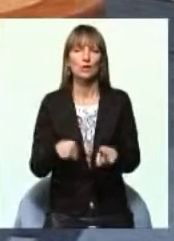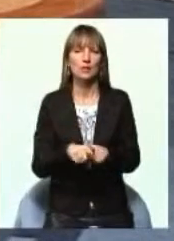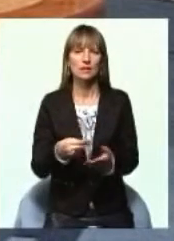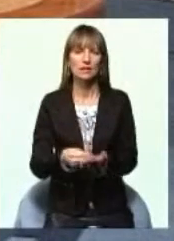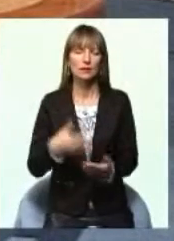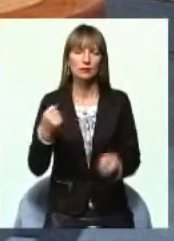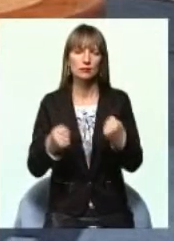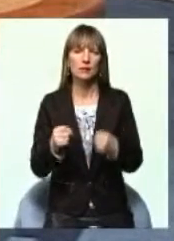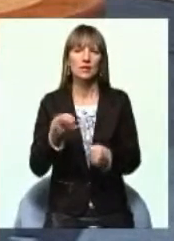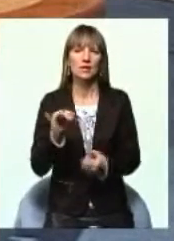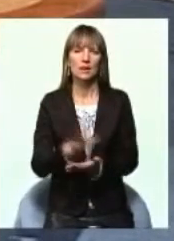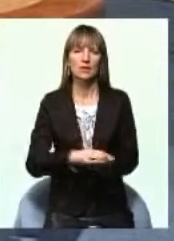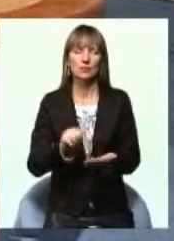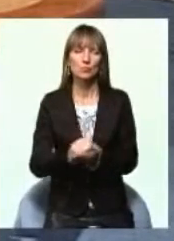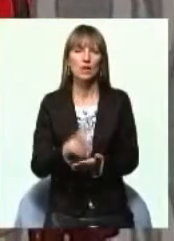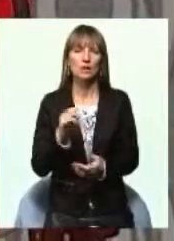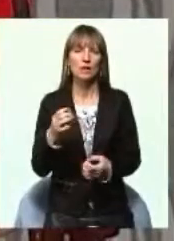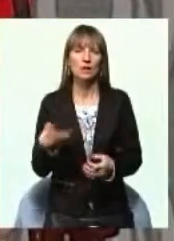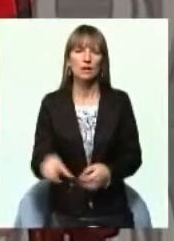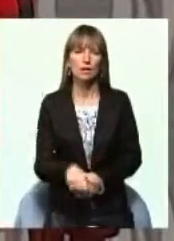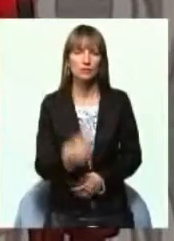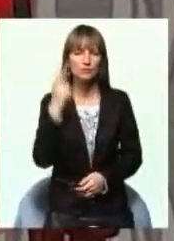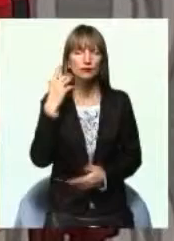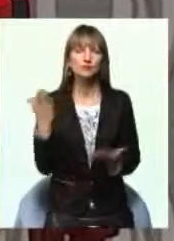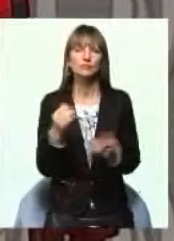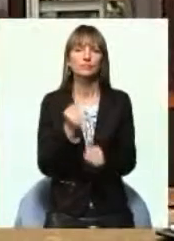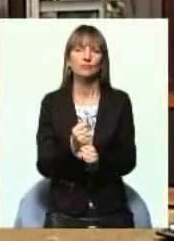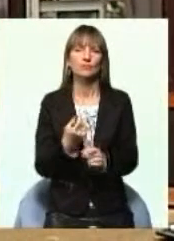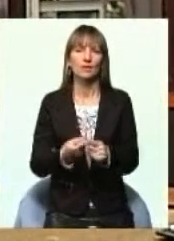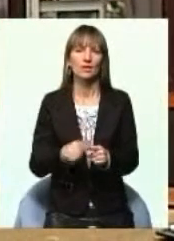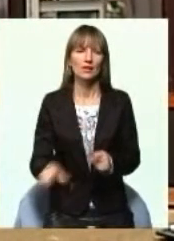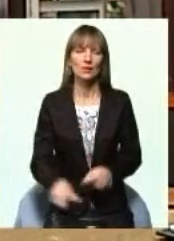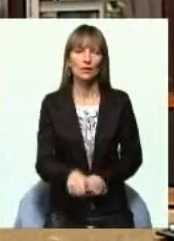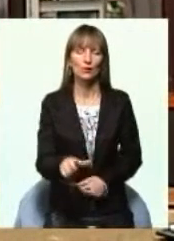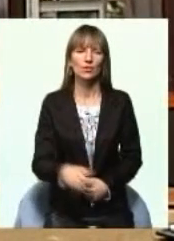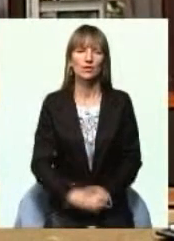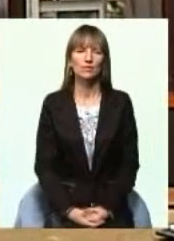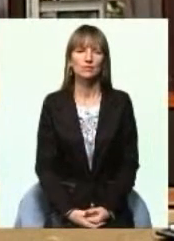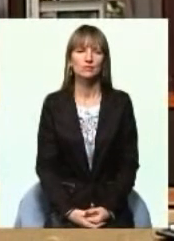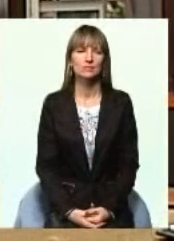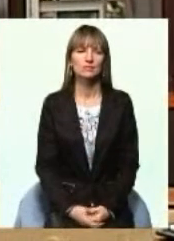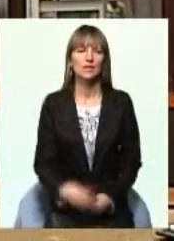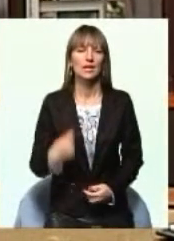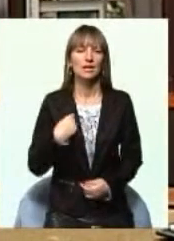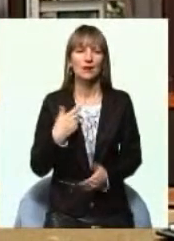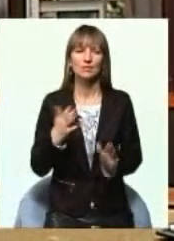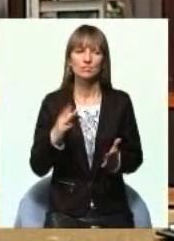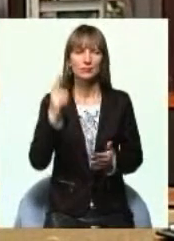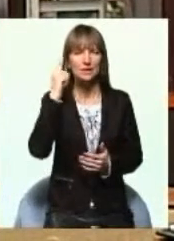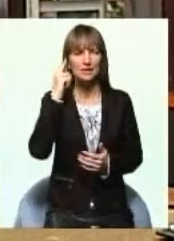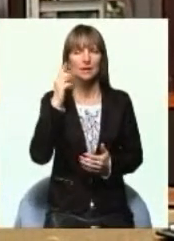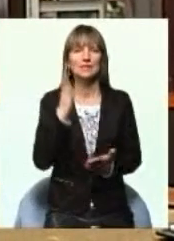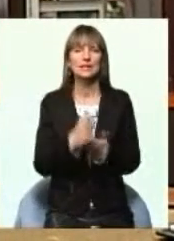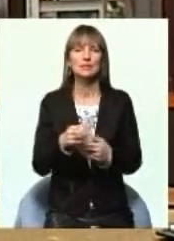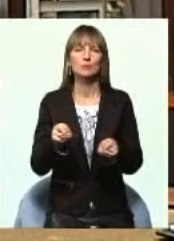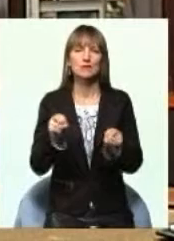автомобіль і розбити його на дорогах. А чи знаєш ти, як взагалі роблять ці дороги? Ну, не сильно, но я знаю, что есть специальная